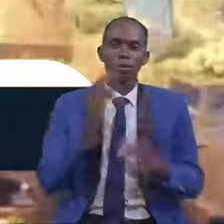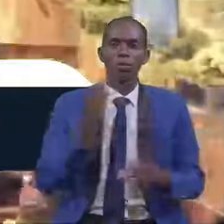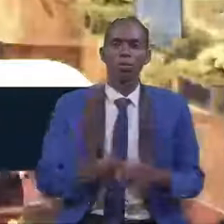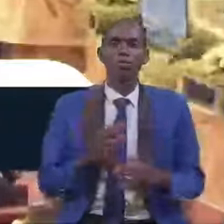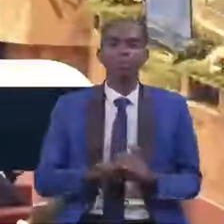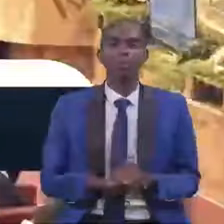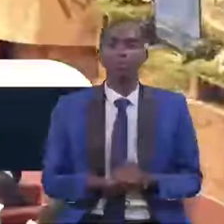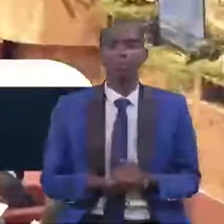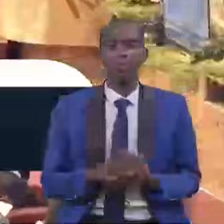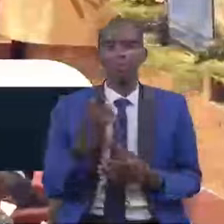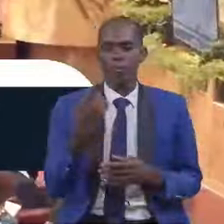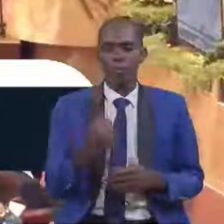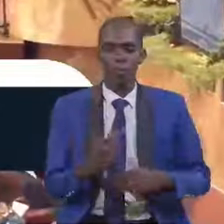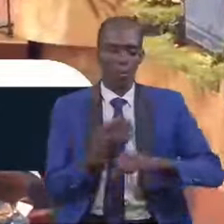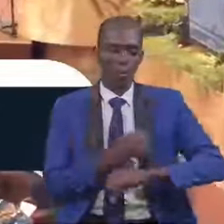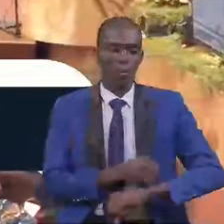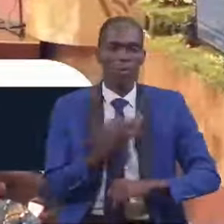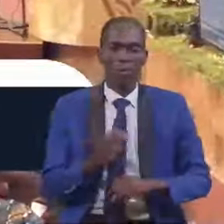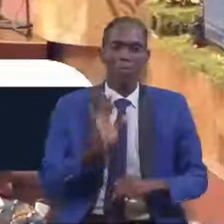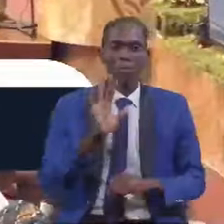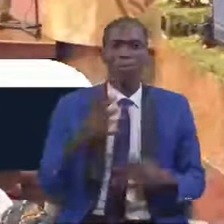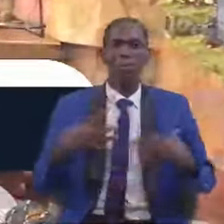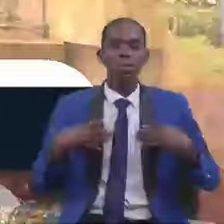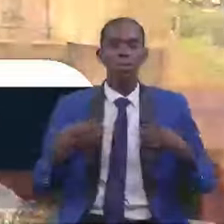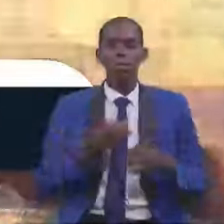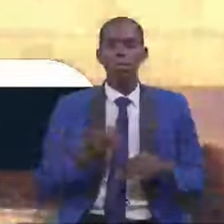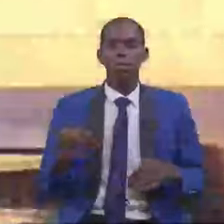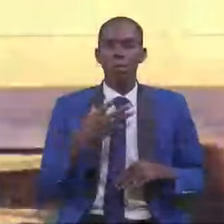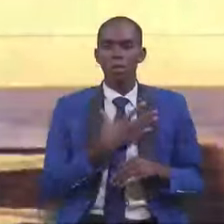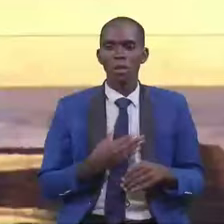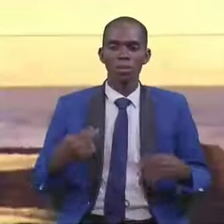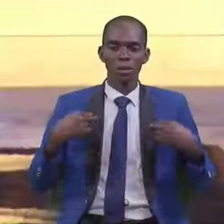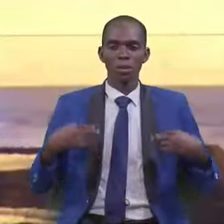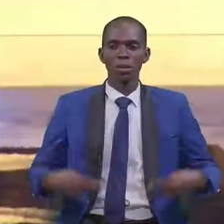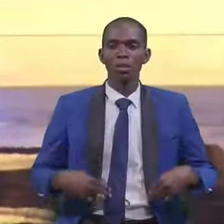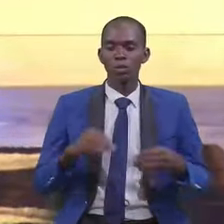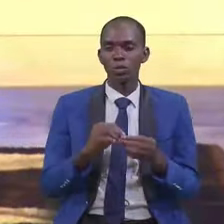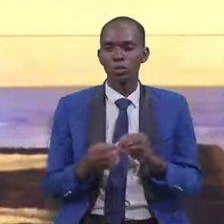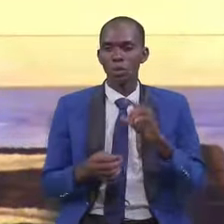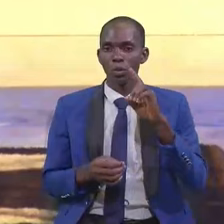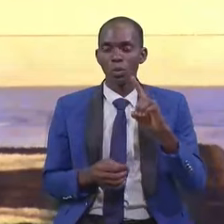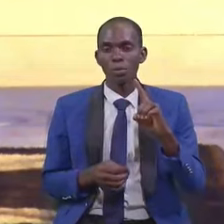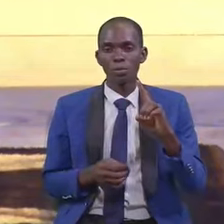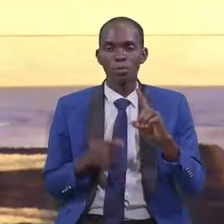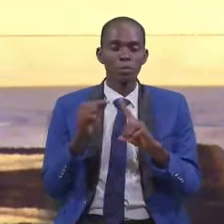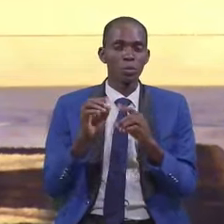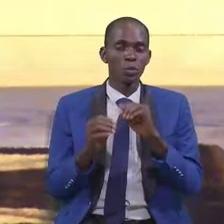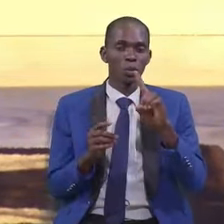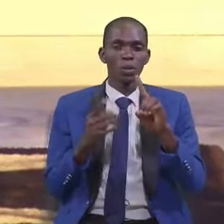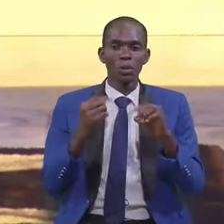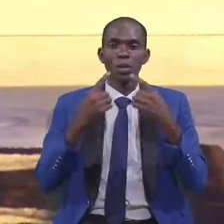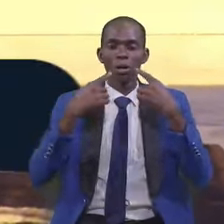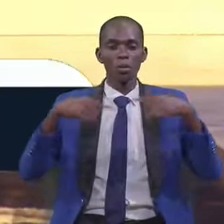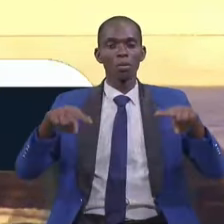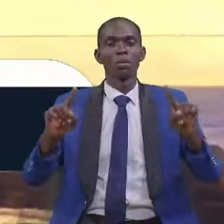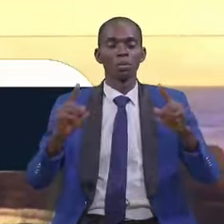Jésus-Christ. La préservation de votre guérison et votre santé. Nous allons au premier point. C'est la proclamation de votre guérison